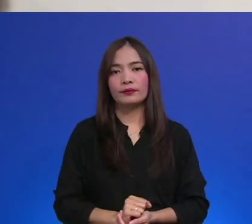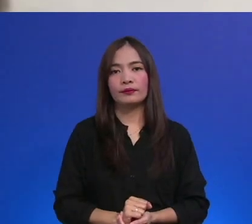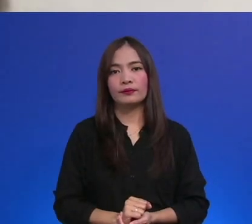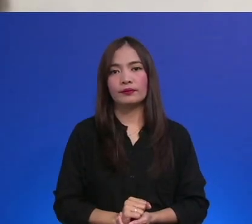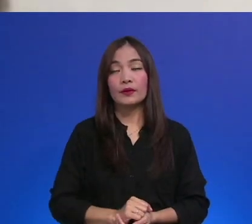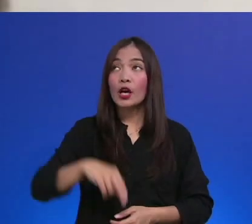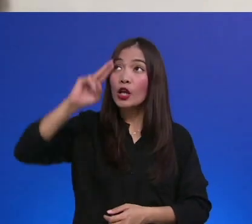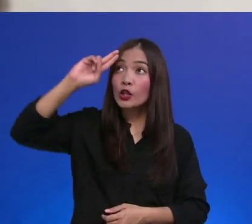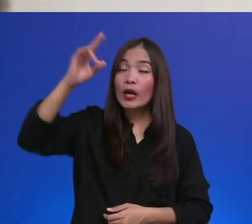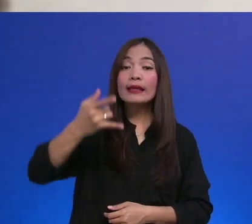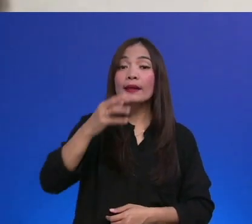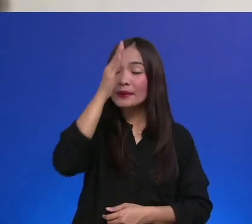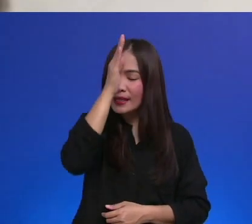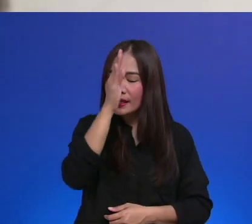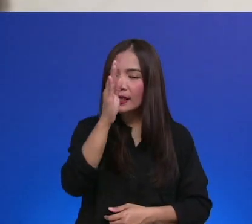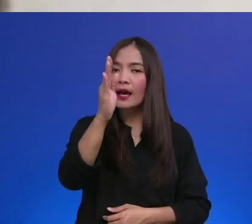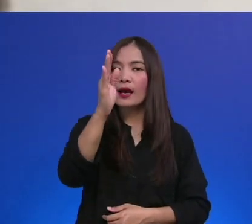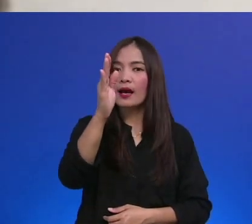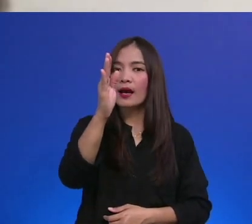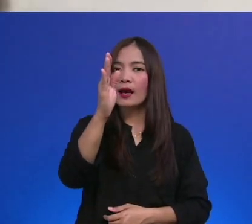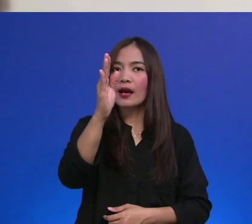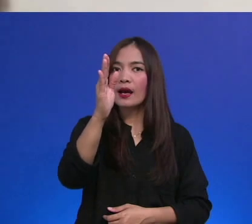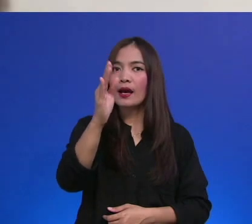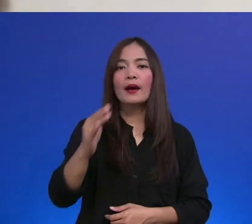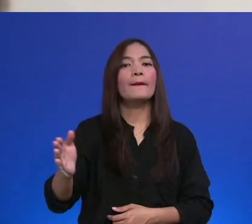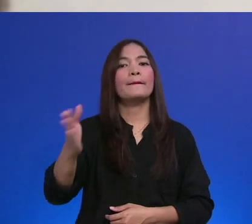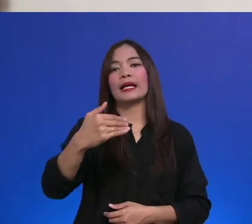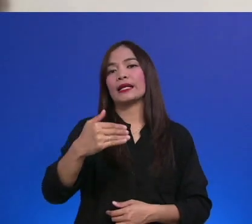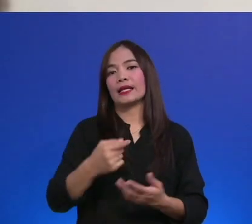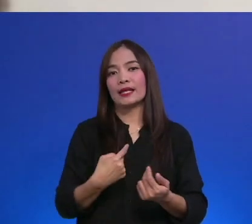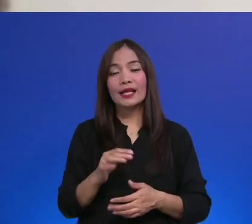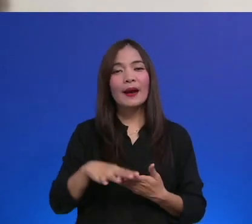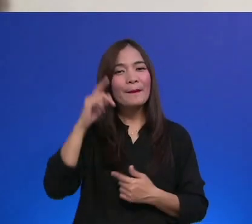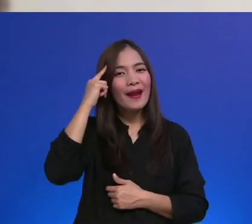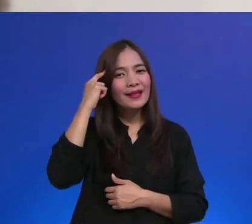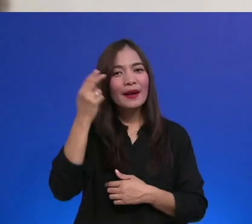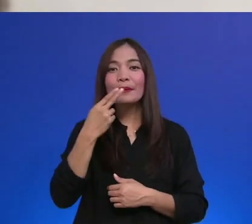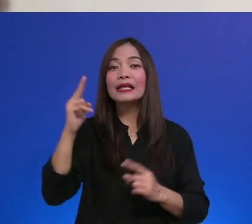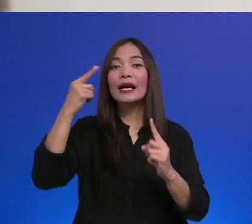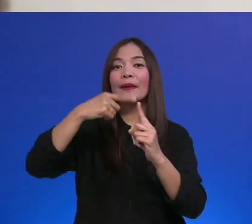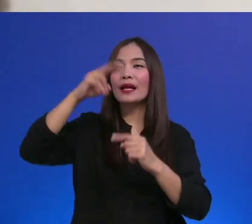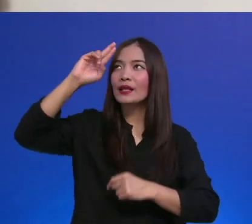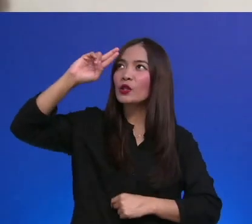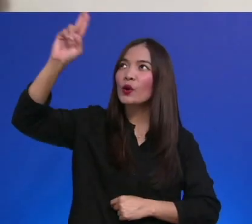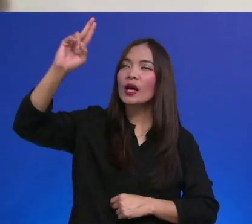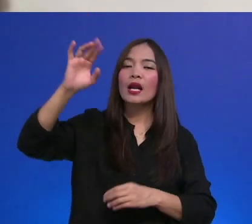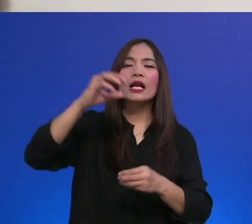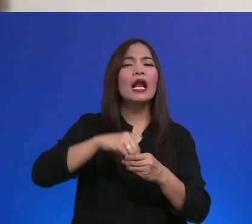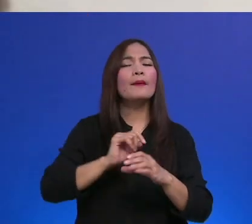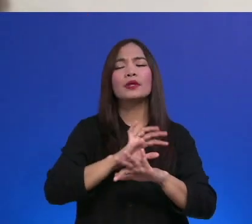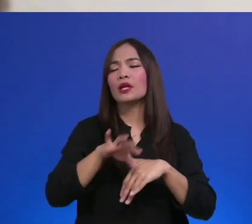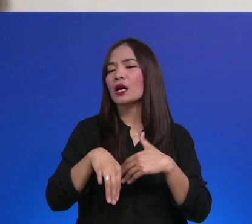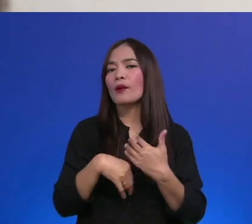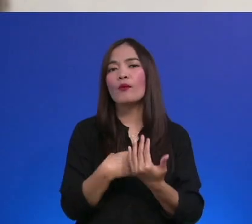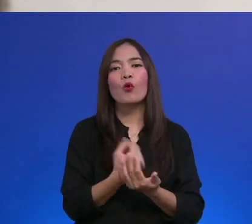Tuhan Setia jadi Mari kita belajar mempercayai Tuhan dalam keadaan kita